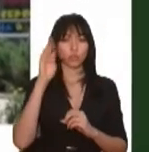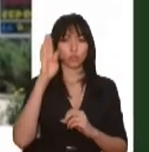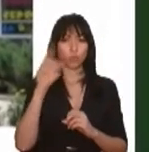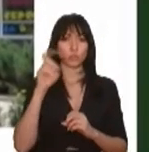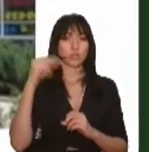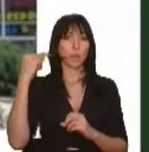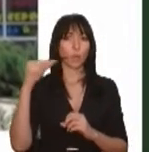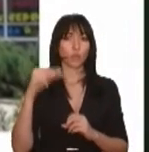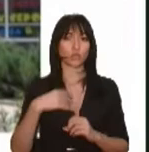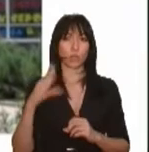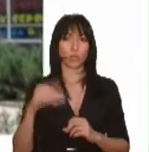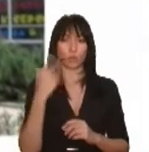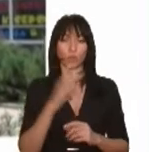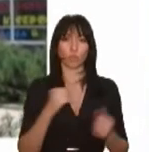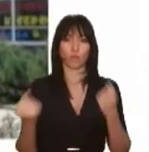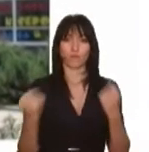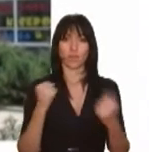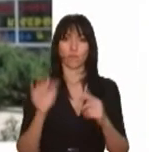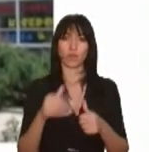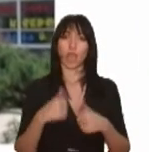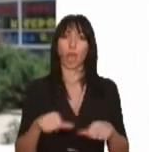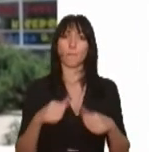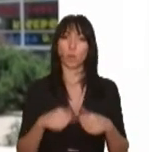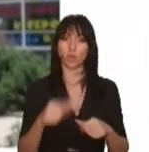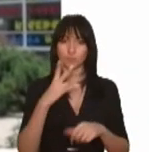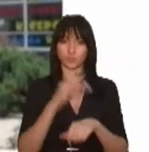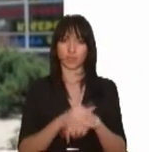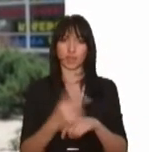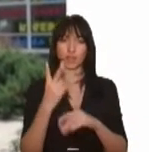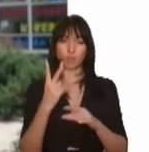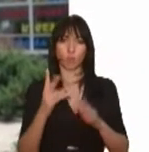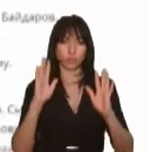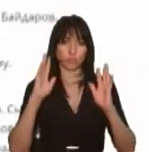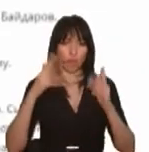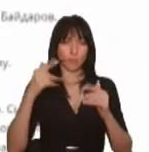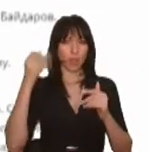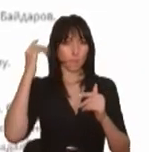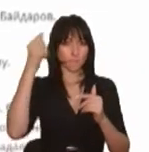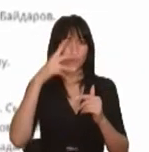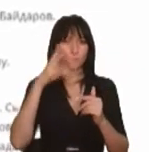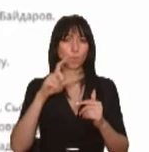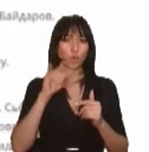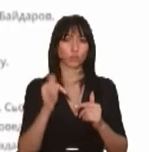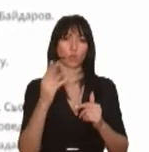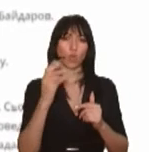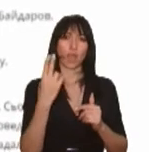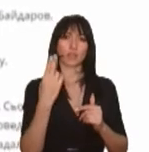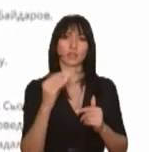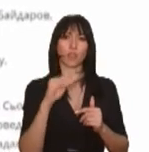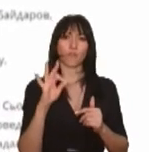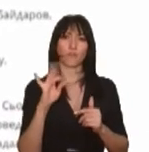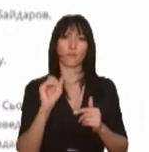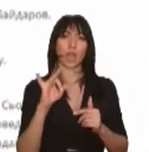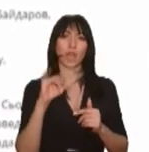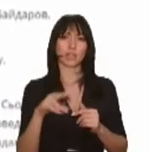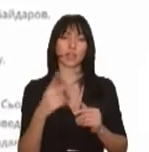помер під час фізичних навантажень у таборі. Виявили двобічний набряк мозку, енцефаліт. А 29 серпня 15-річна дівчина